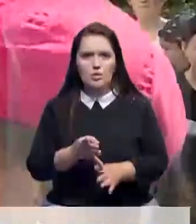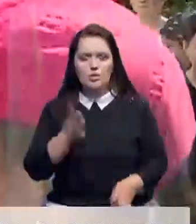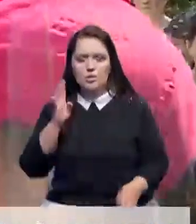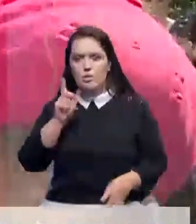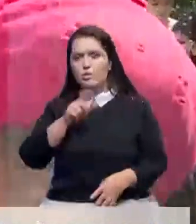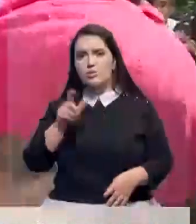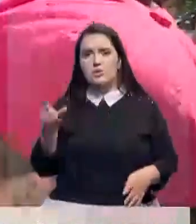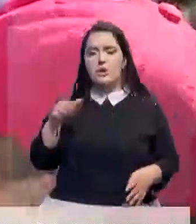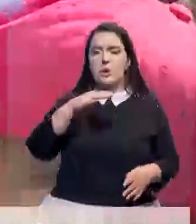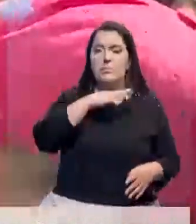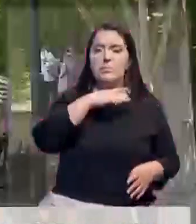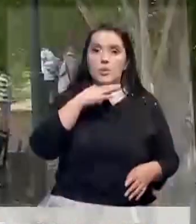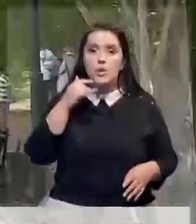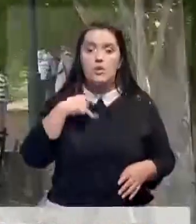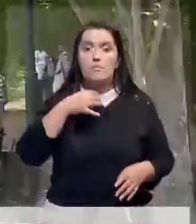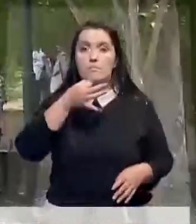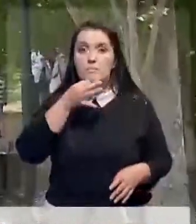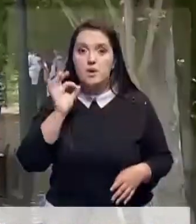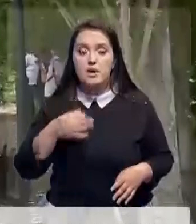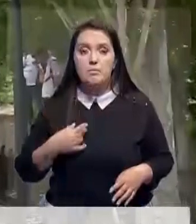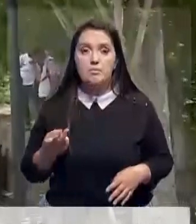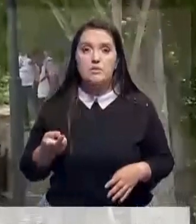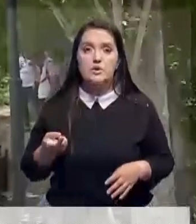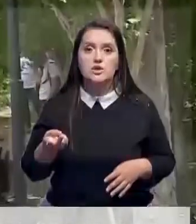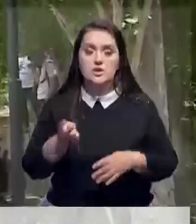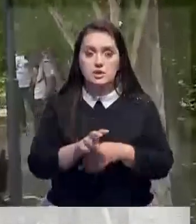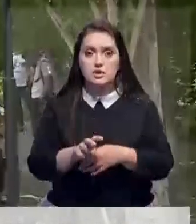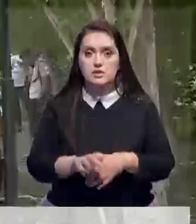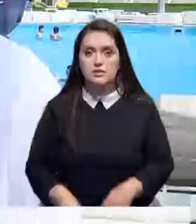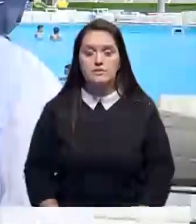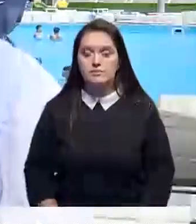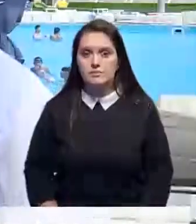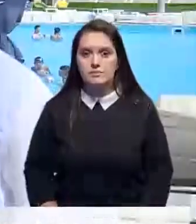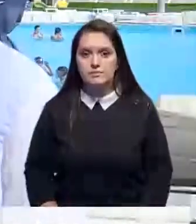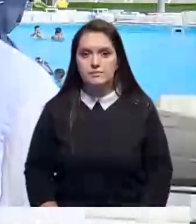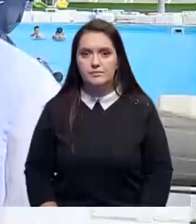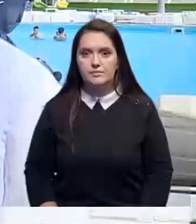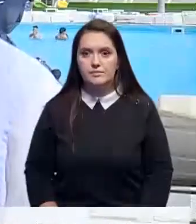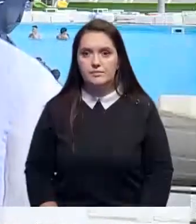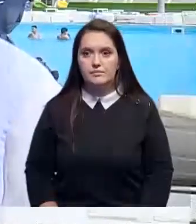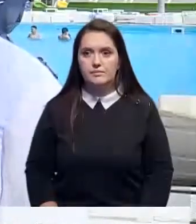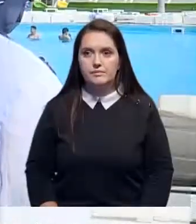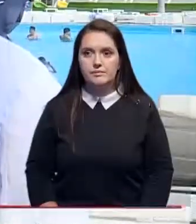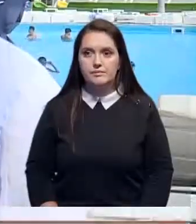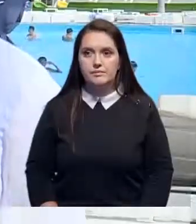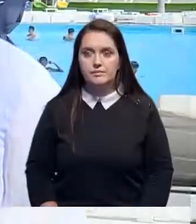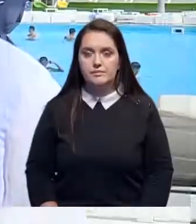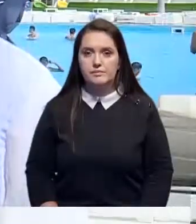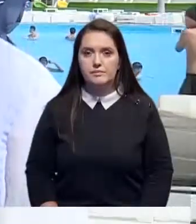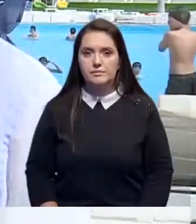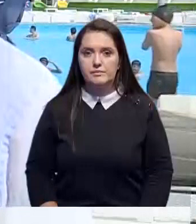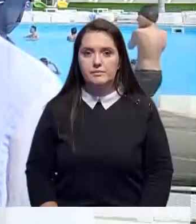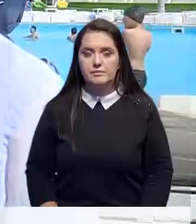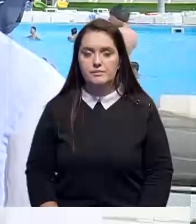людей много будет. И пораньше пришли, хотели с детьми зайти отдохнуть. Приезжают дальние, это областя, Актюбинская